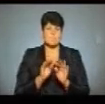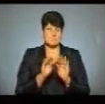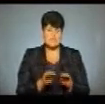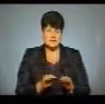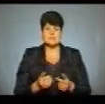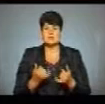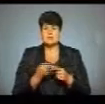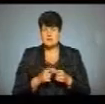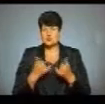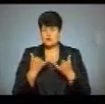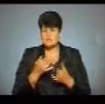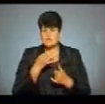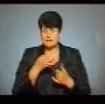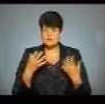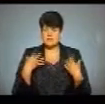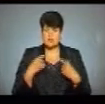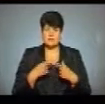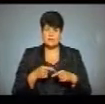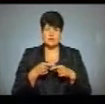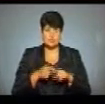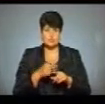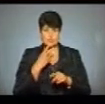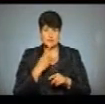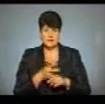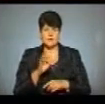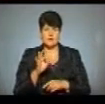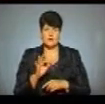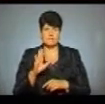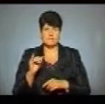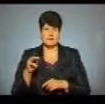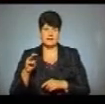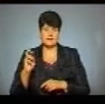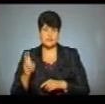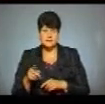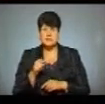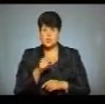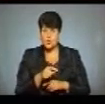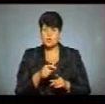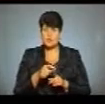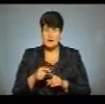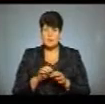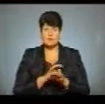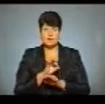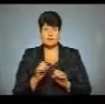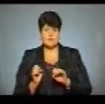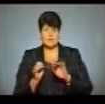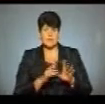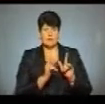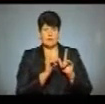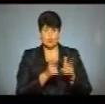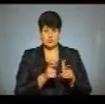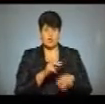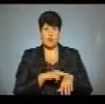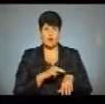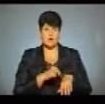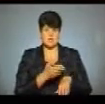сьогодні повідомив начальник відділу технагляду Тернопільської міськради Олег Вітик. За його словами, проєкт передали на погодження до